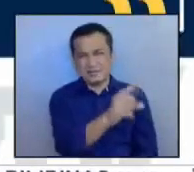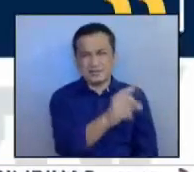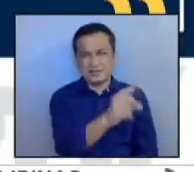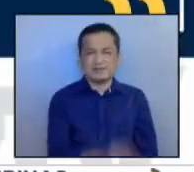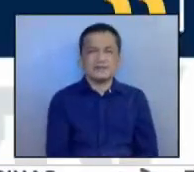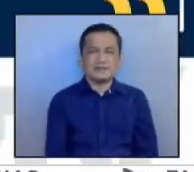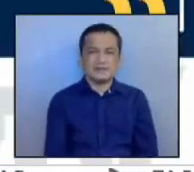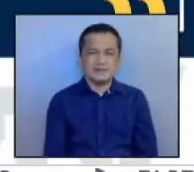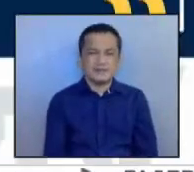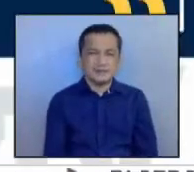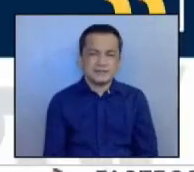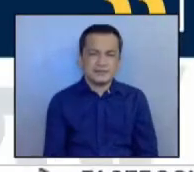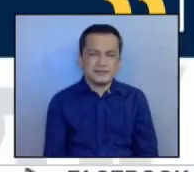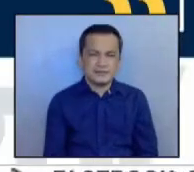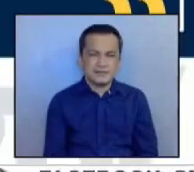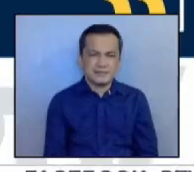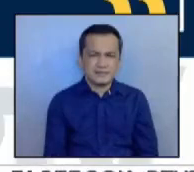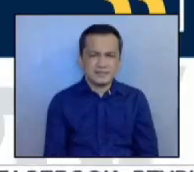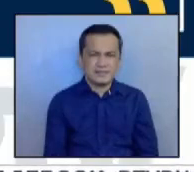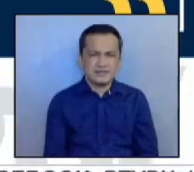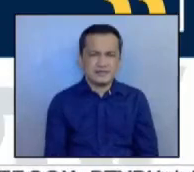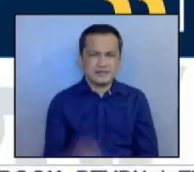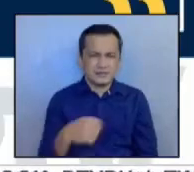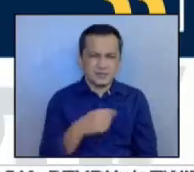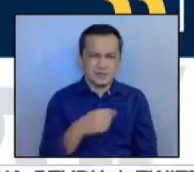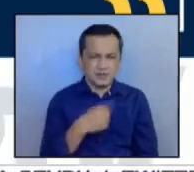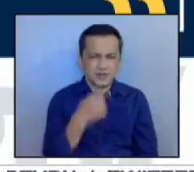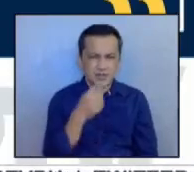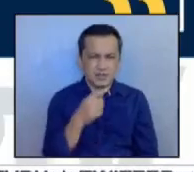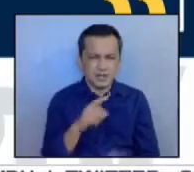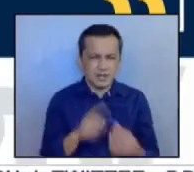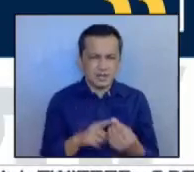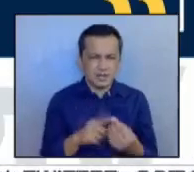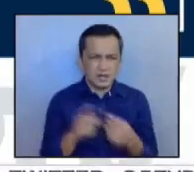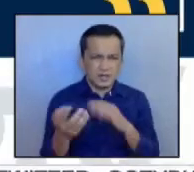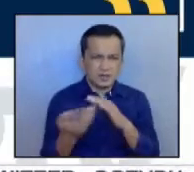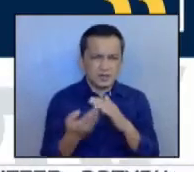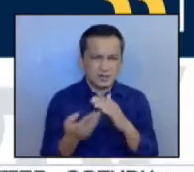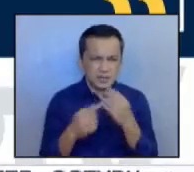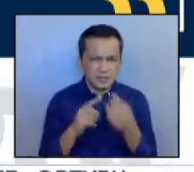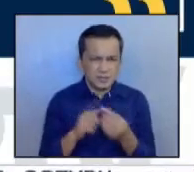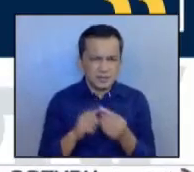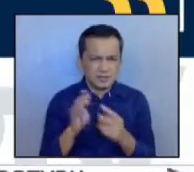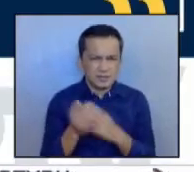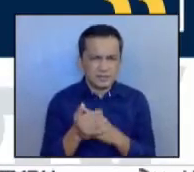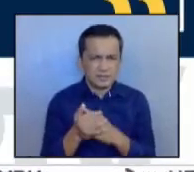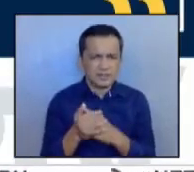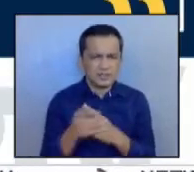11. We have employed the aid of our force multiplier, Barang Gaitano, Jasper